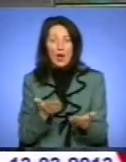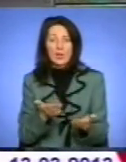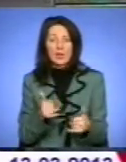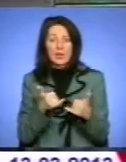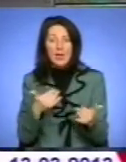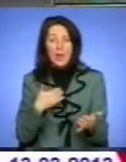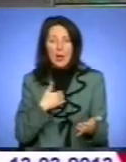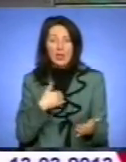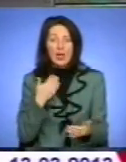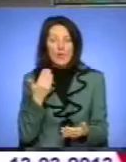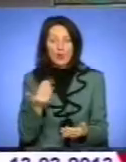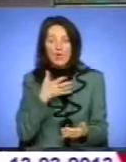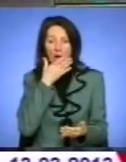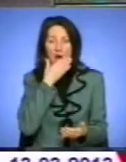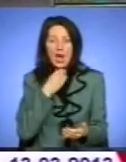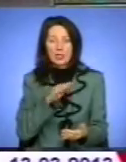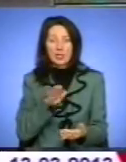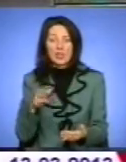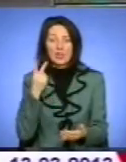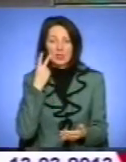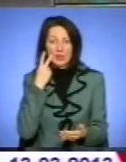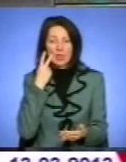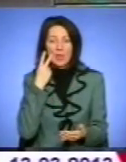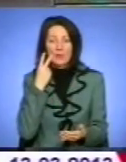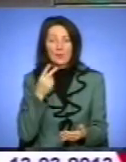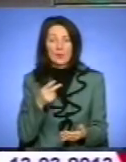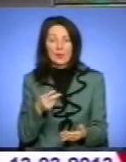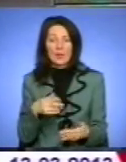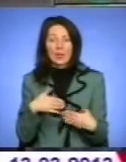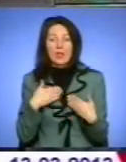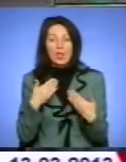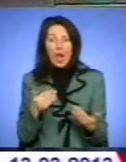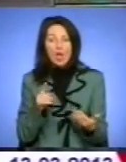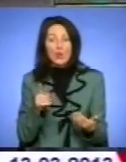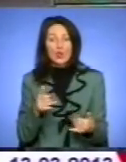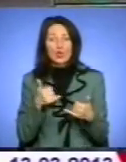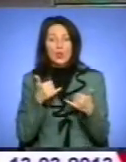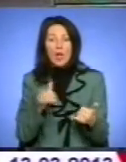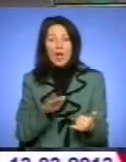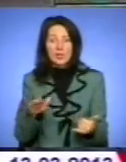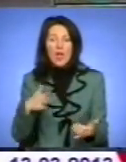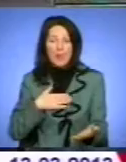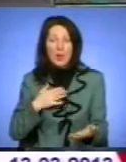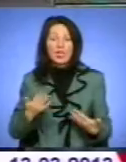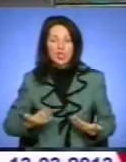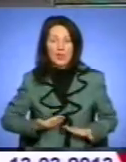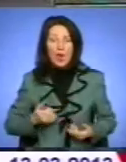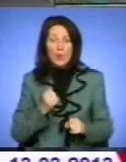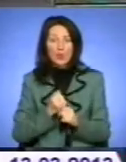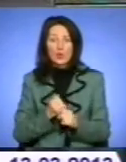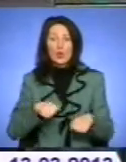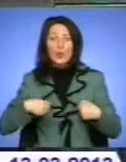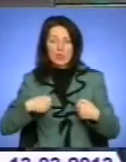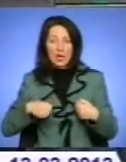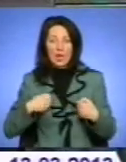для мене вони гарні. Діти завжди надихають, тому що для дітей ми живемо, працюємо і